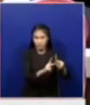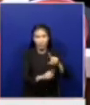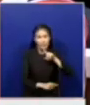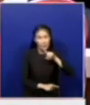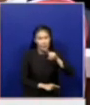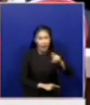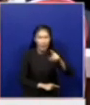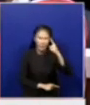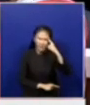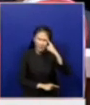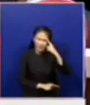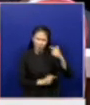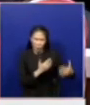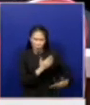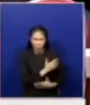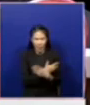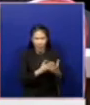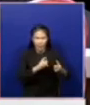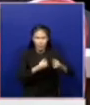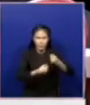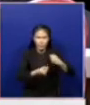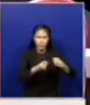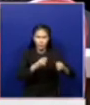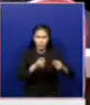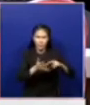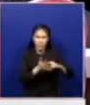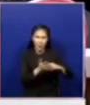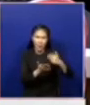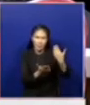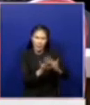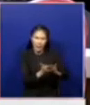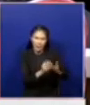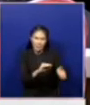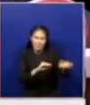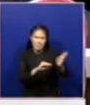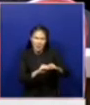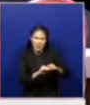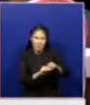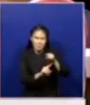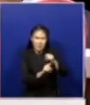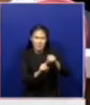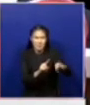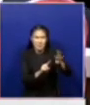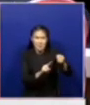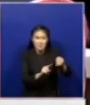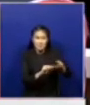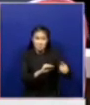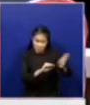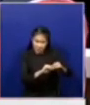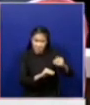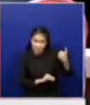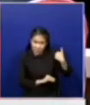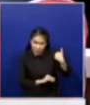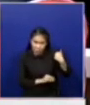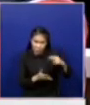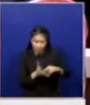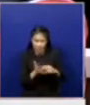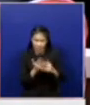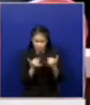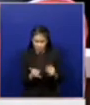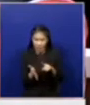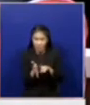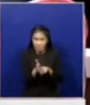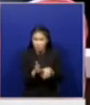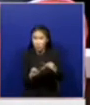นคลายมาตรการขึ้นภาษียาสูบให้กับเกษตรกรชาวไร่ยาสูบในภาวะวิกฤตโ